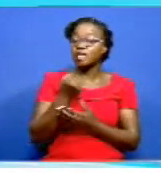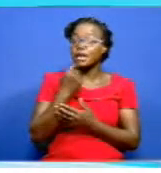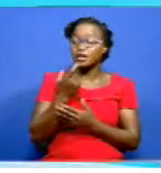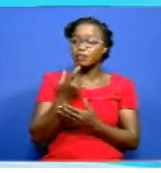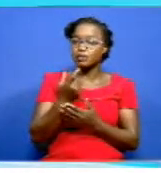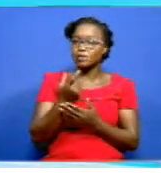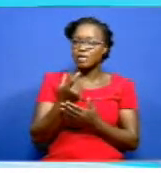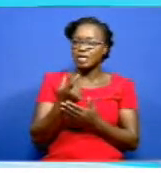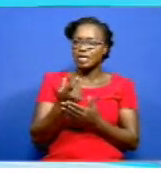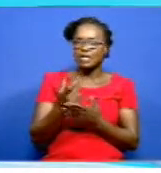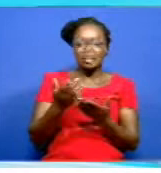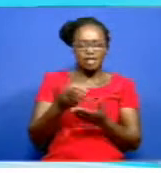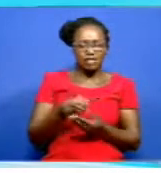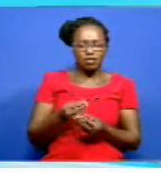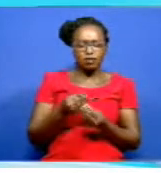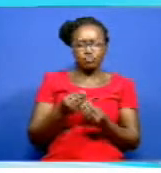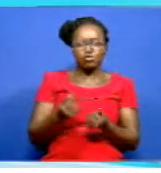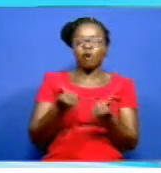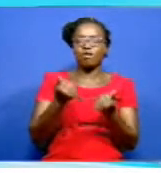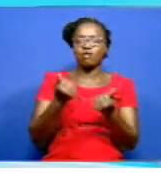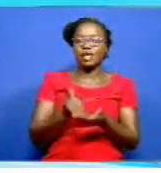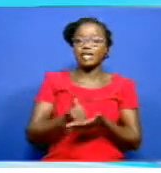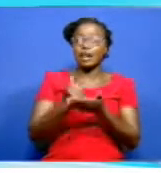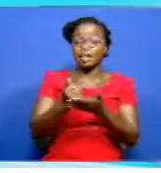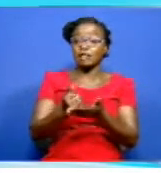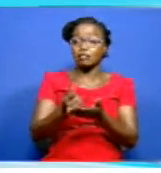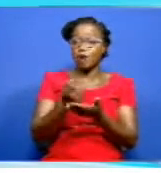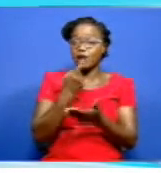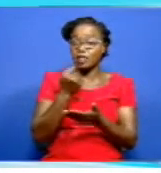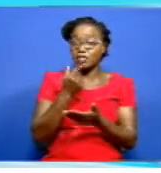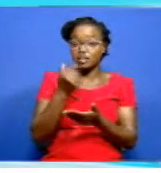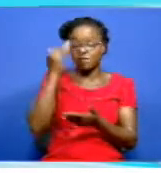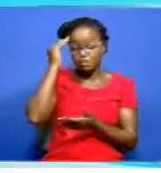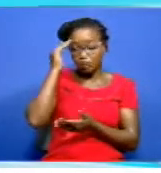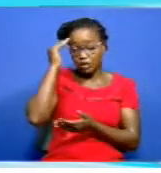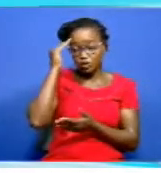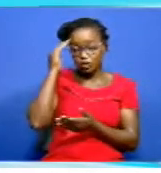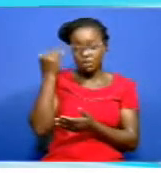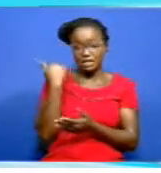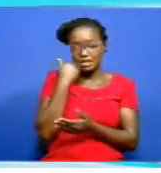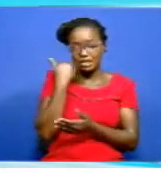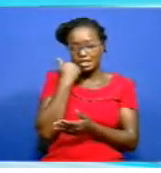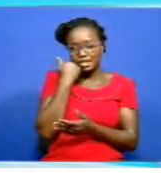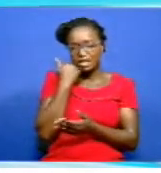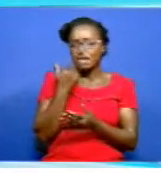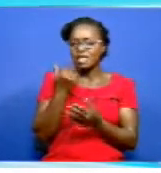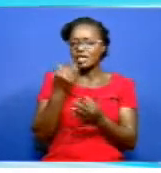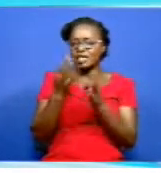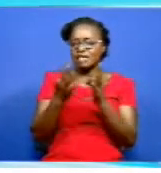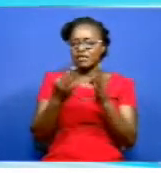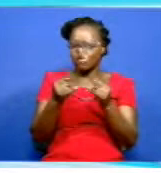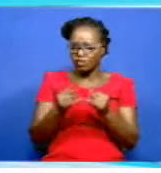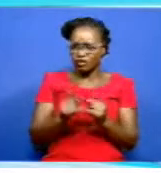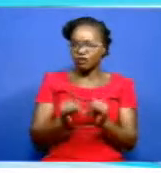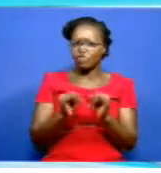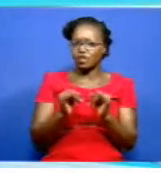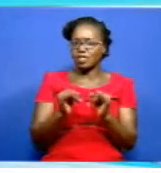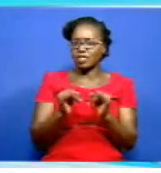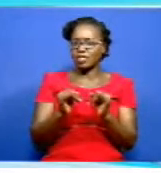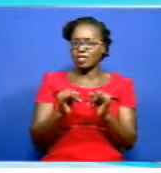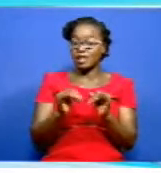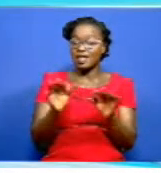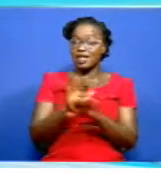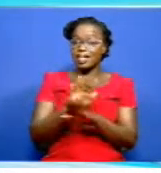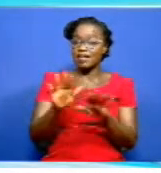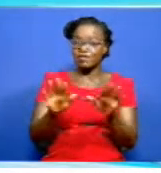inatibu ugonjwa huu wa kiakili mbalimbali. Lakini leo hii tukiamua kwamba tutaweka ngazi zetu ama tunaweka vyombo vyetu